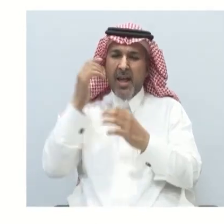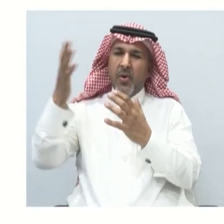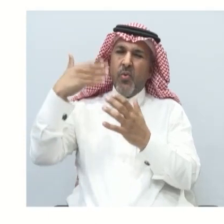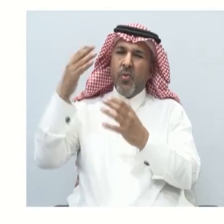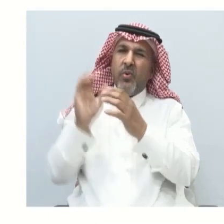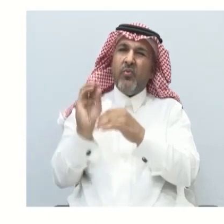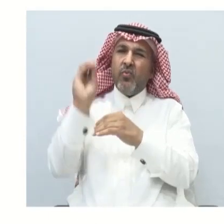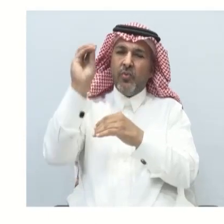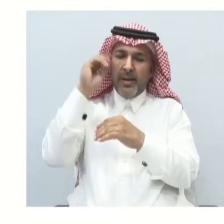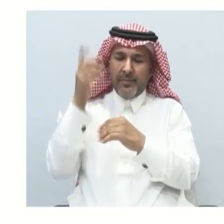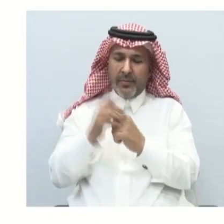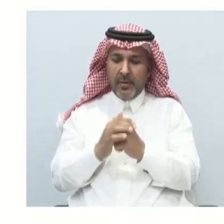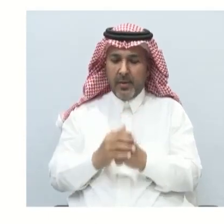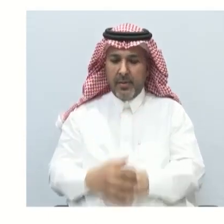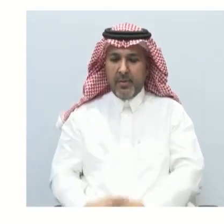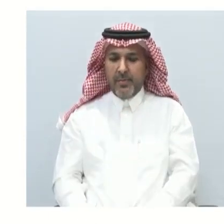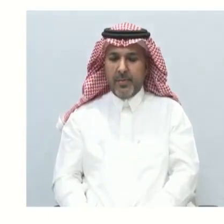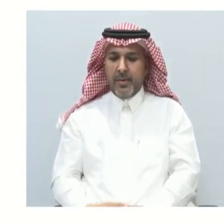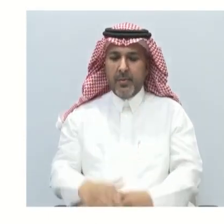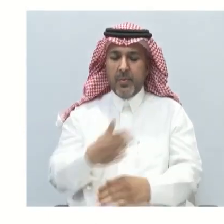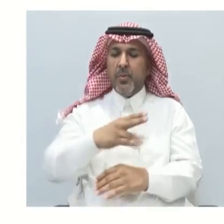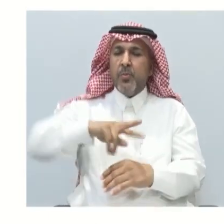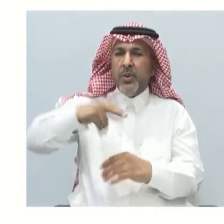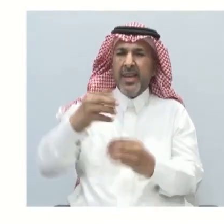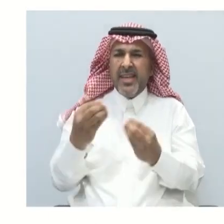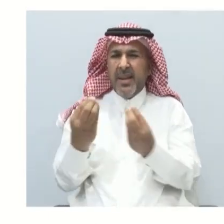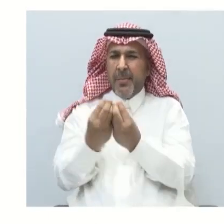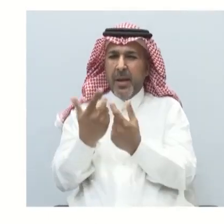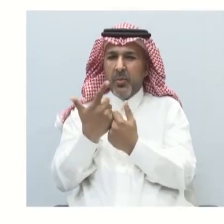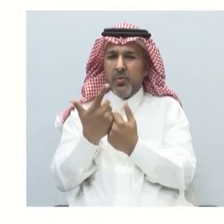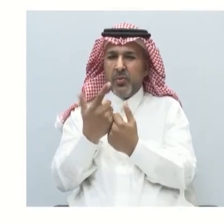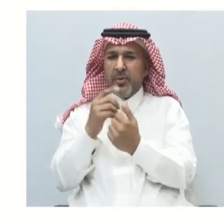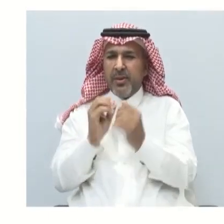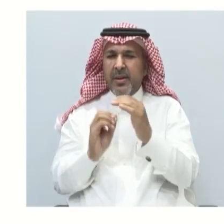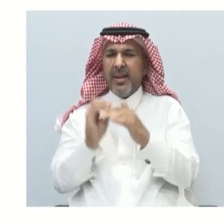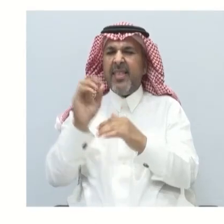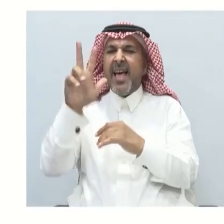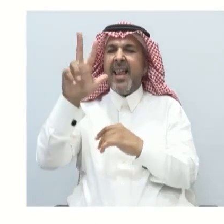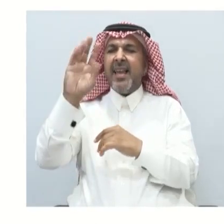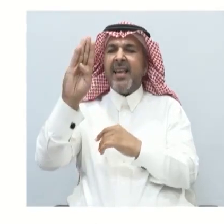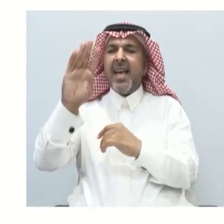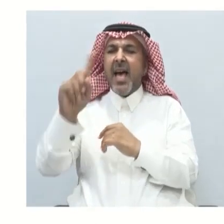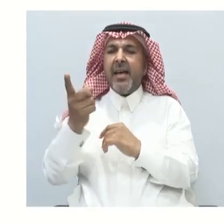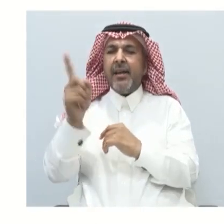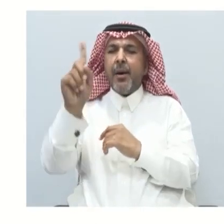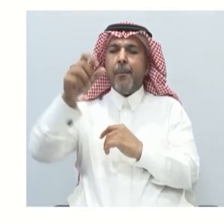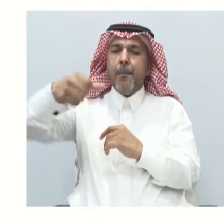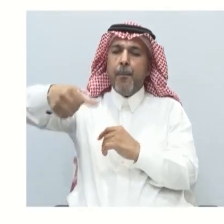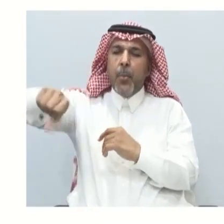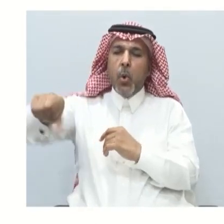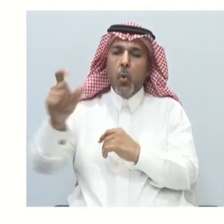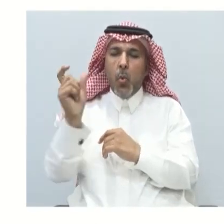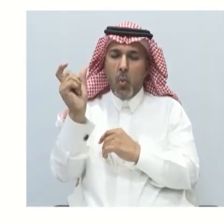المصانع وال المتغير التابع هو الانبعاث الكربوني الانبعاث